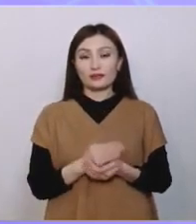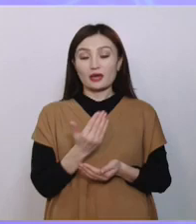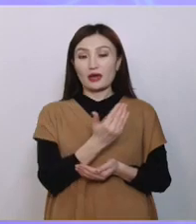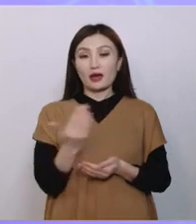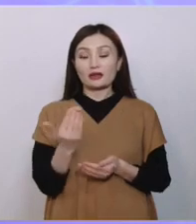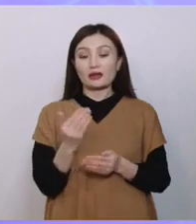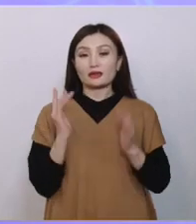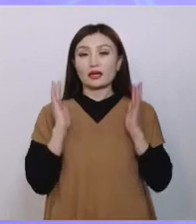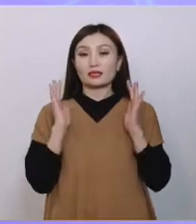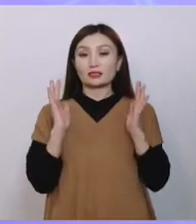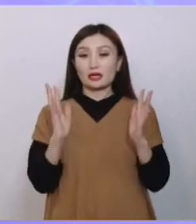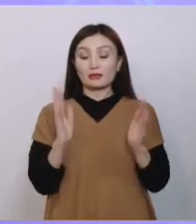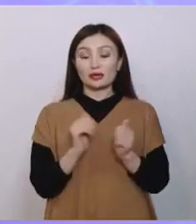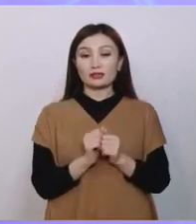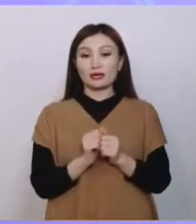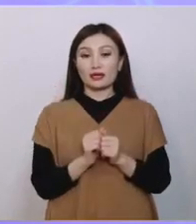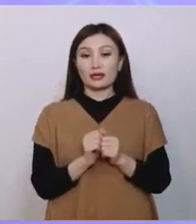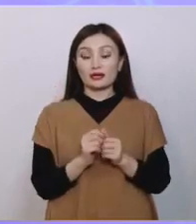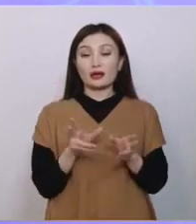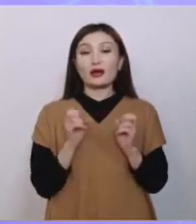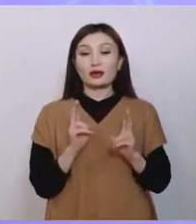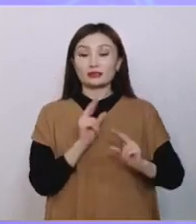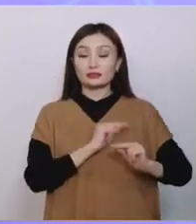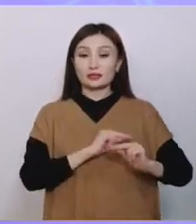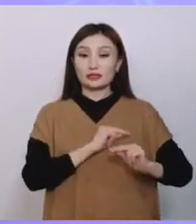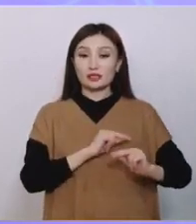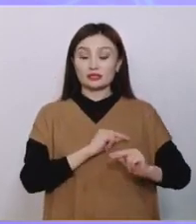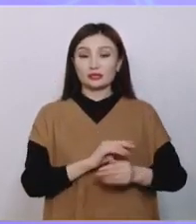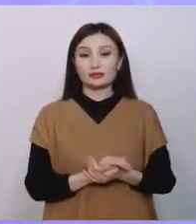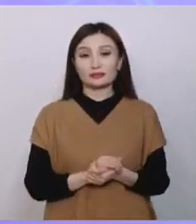Алар чарбақта қантип іштешті.